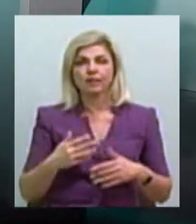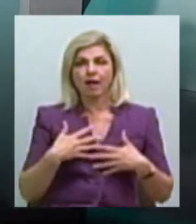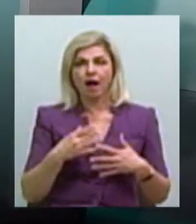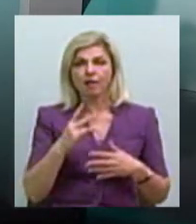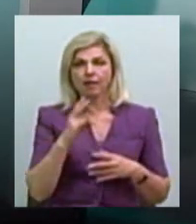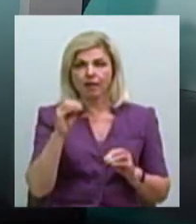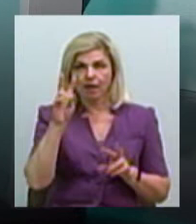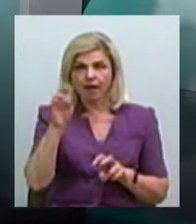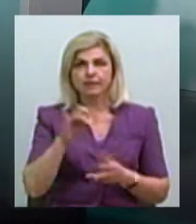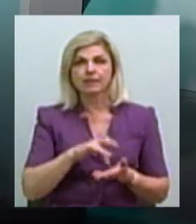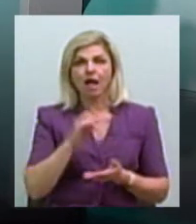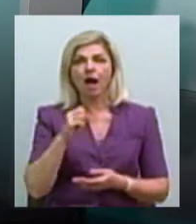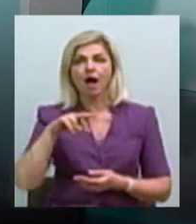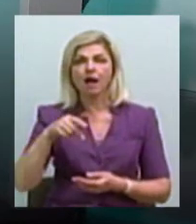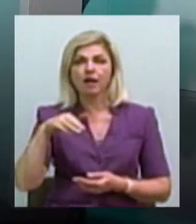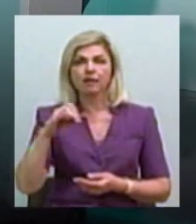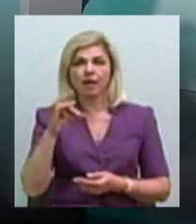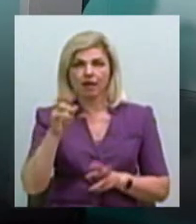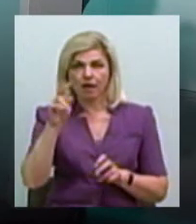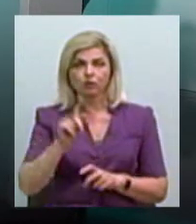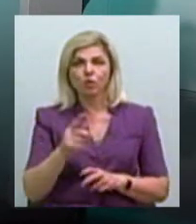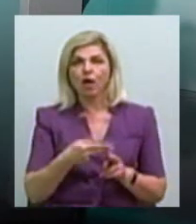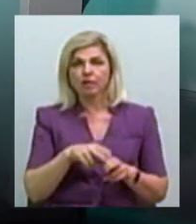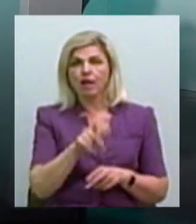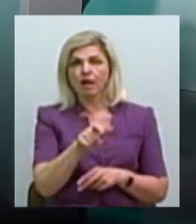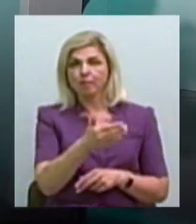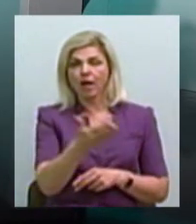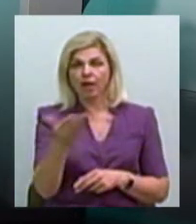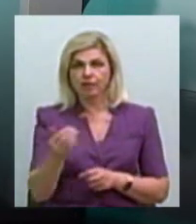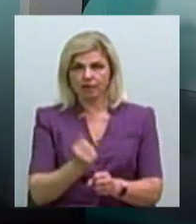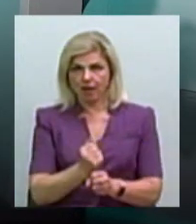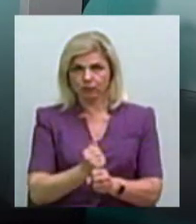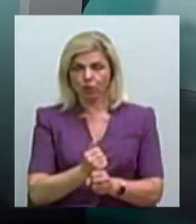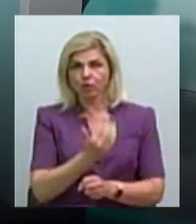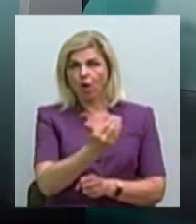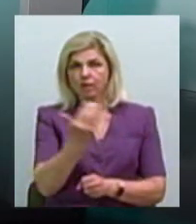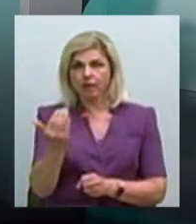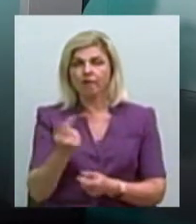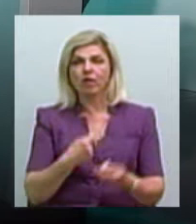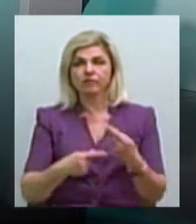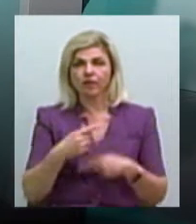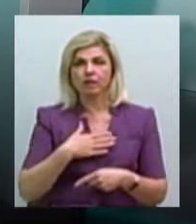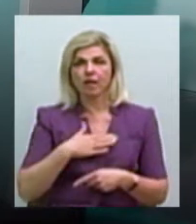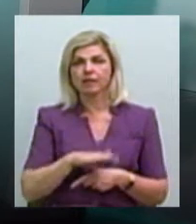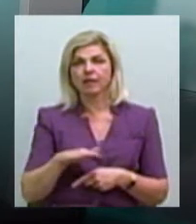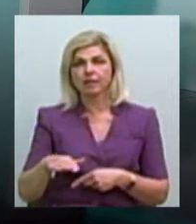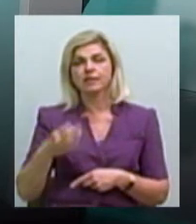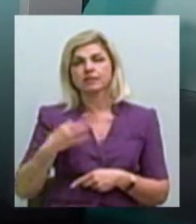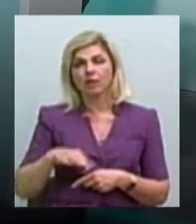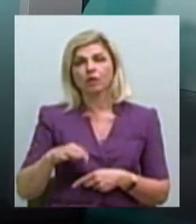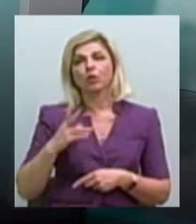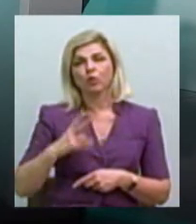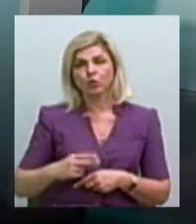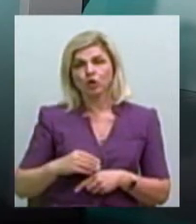центру «Альтера» за те, що ці ребята роблять. Вони повертають наших дітей, наших синів, дочерей, мужей